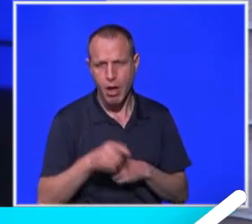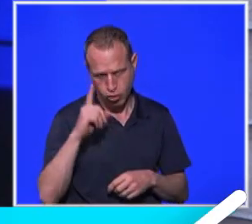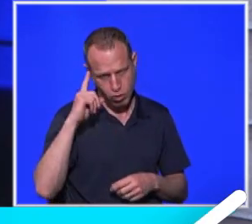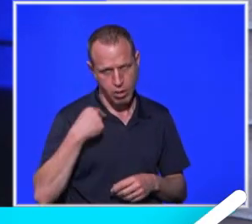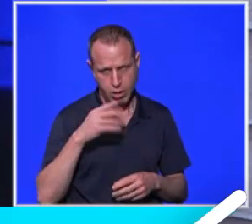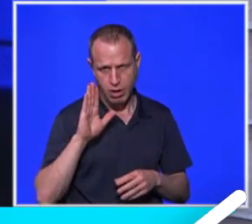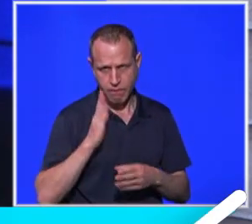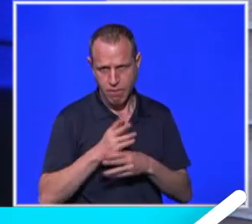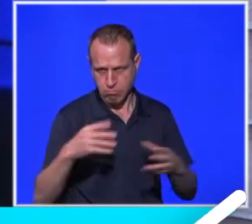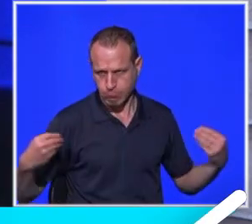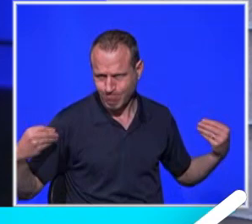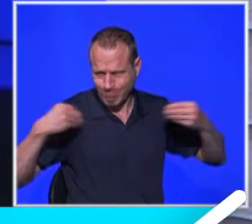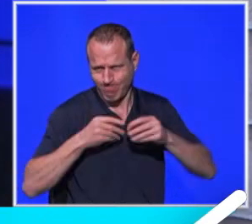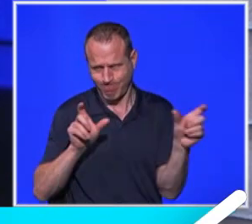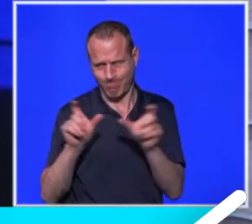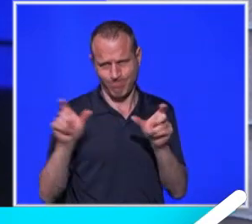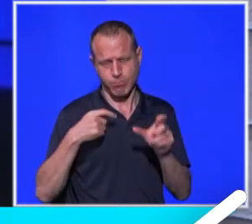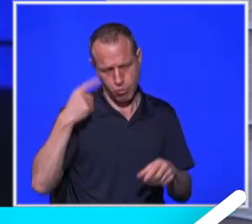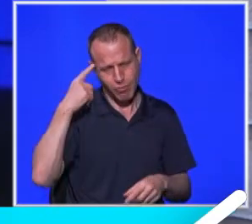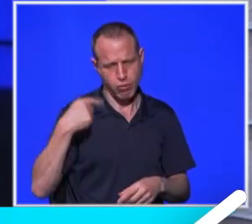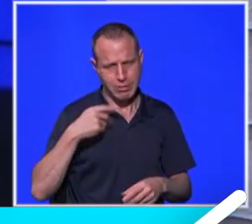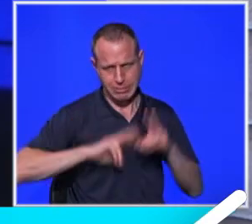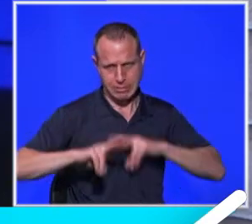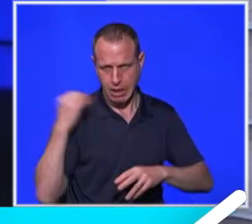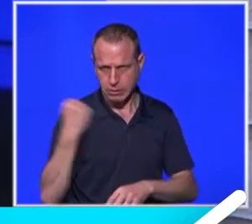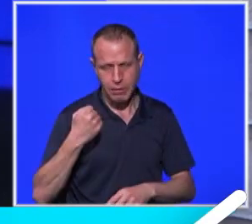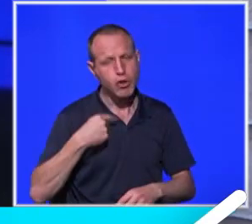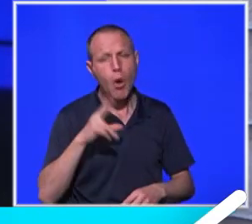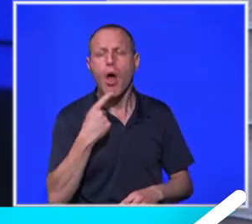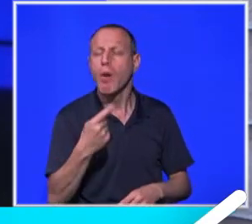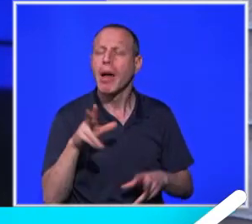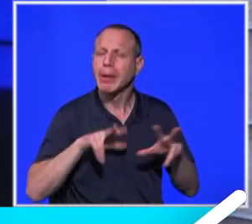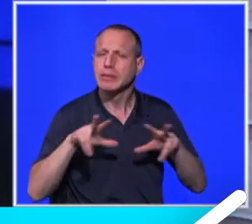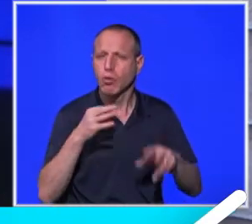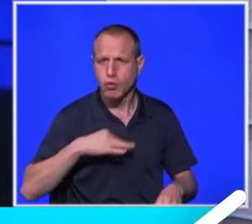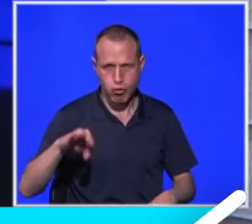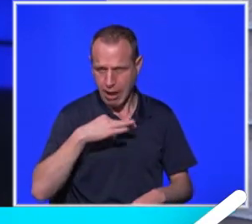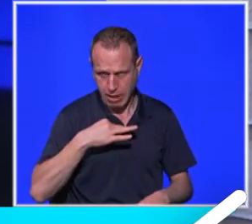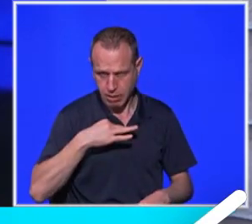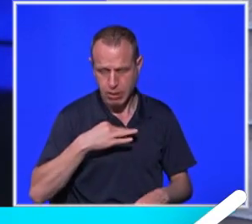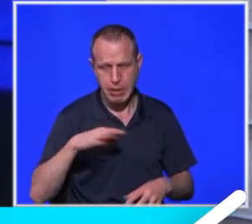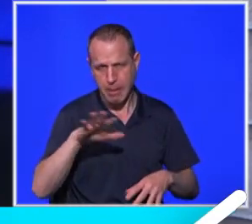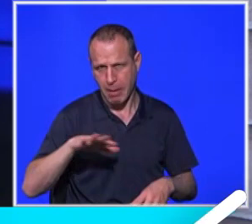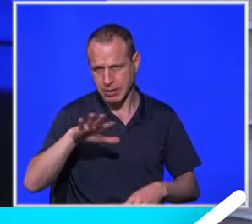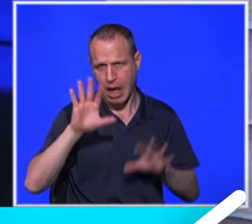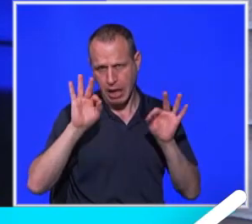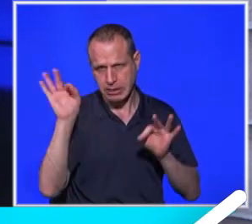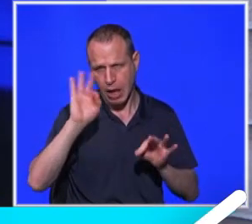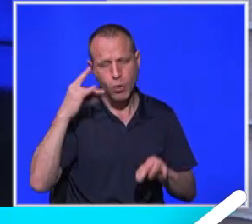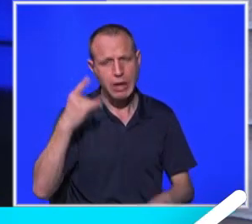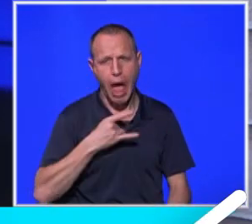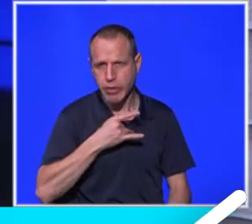כבר שמתי שכפץ, חשבתי שאני אחטוף חזק, ואני יכולה לומר שמהציבור שלי לפחות, מהמגזר ה10% של